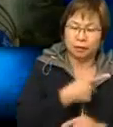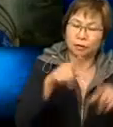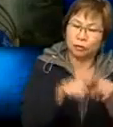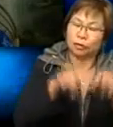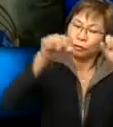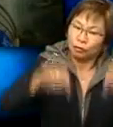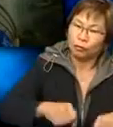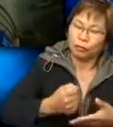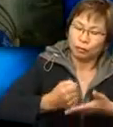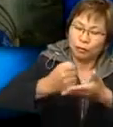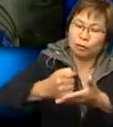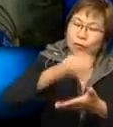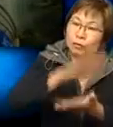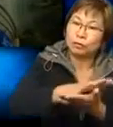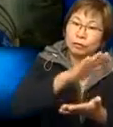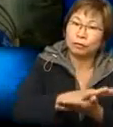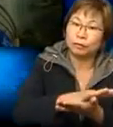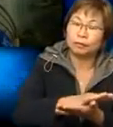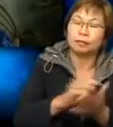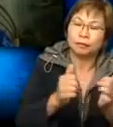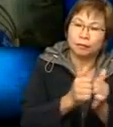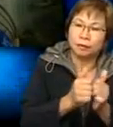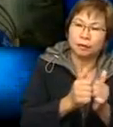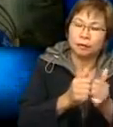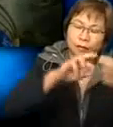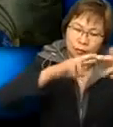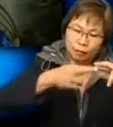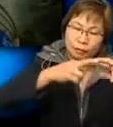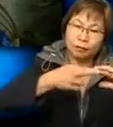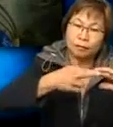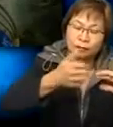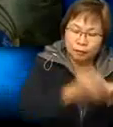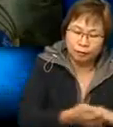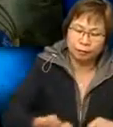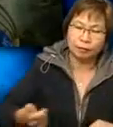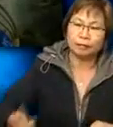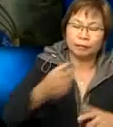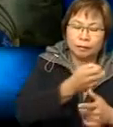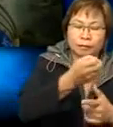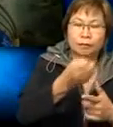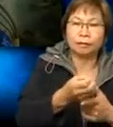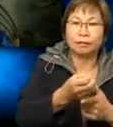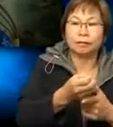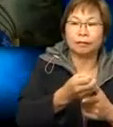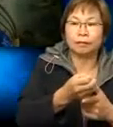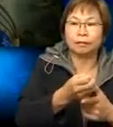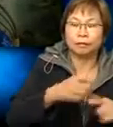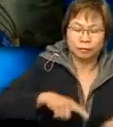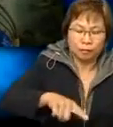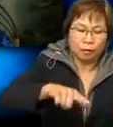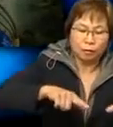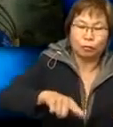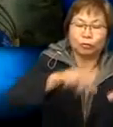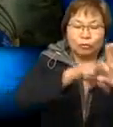kita juga boleh membantu sekolah dengan membaik pulih peralatan atau perabot